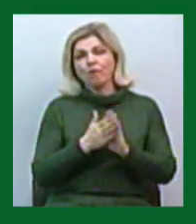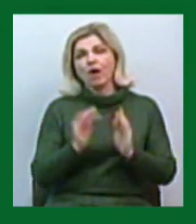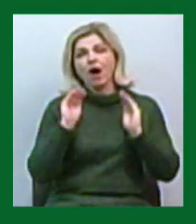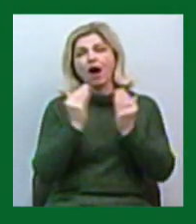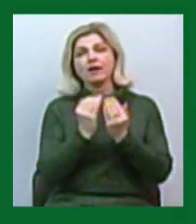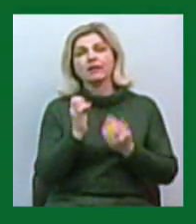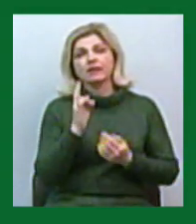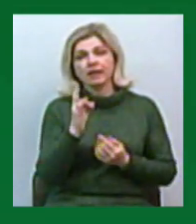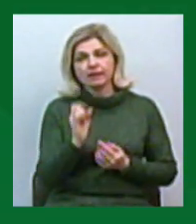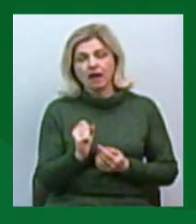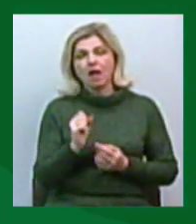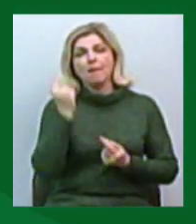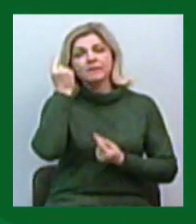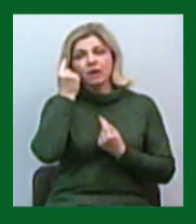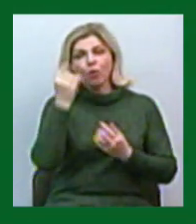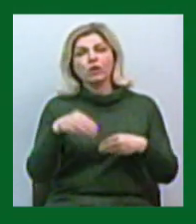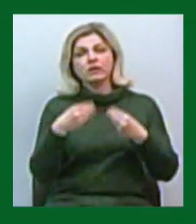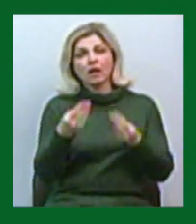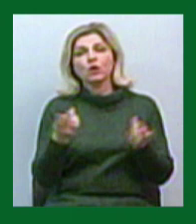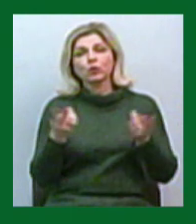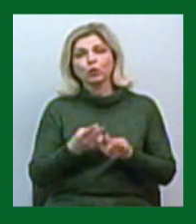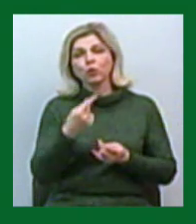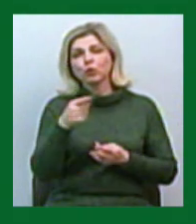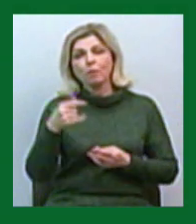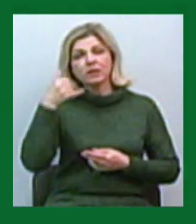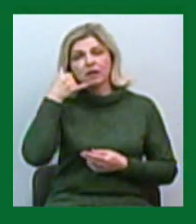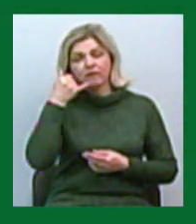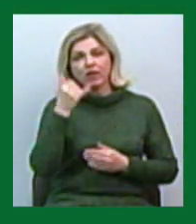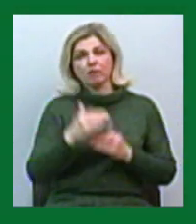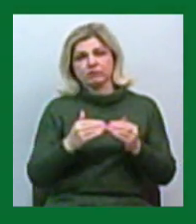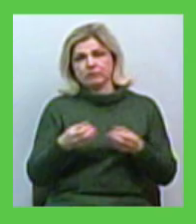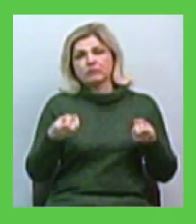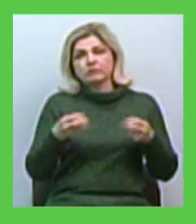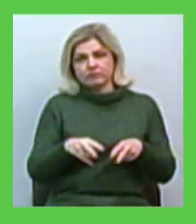карантину. Психологи нададуть необхідні номери телефонів профільних фахівців.